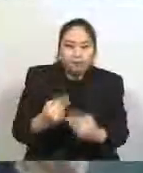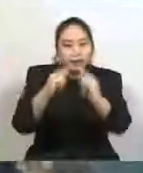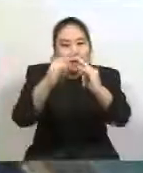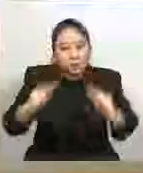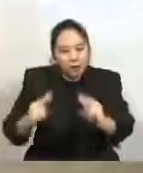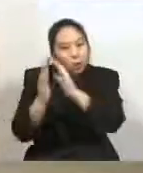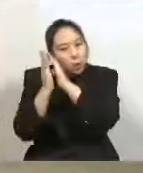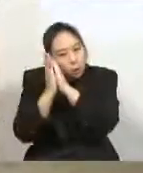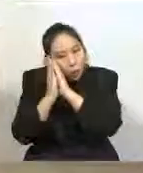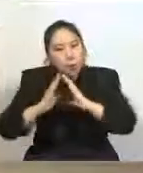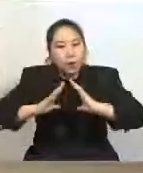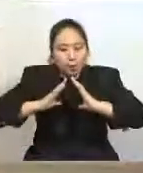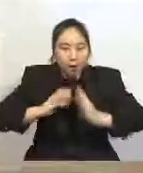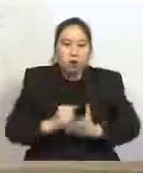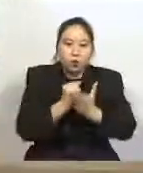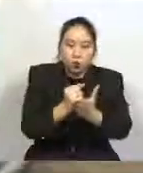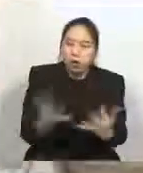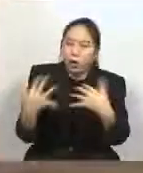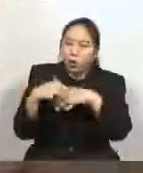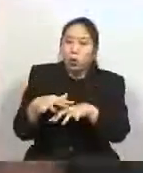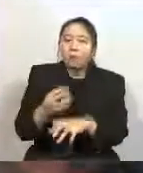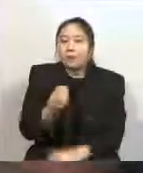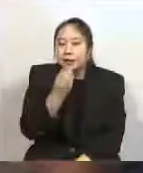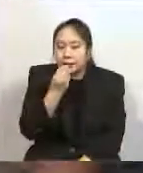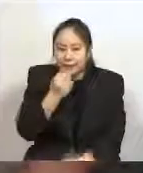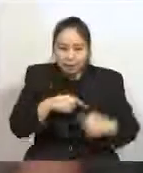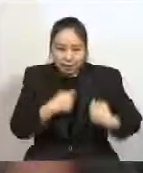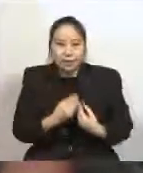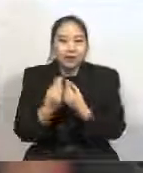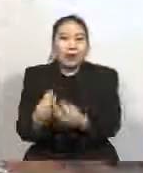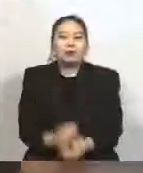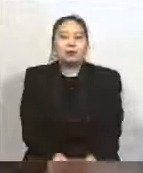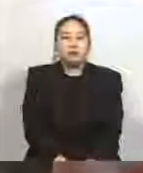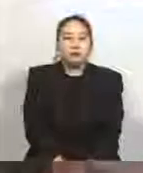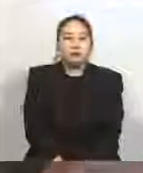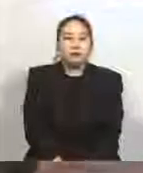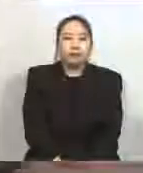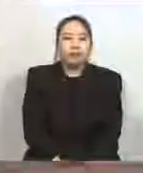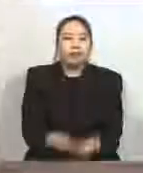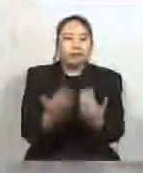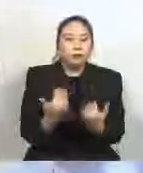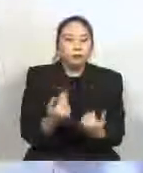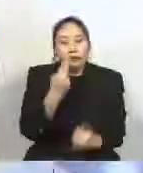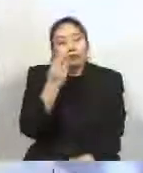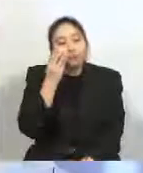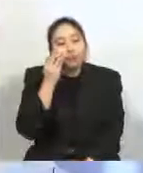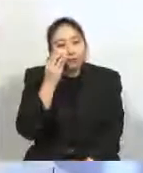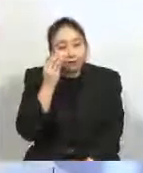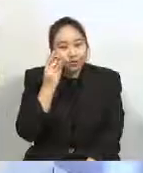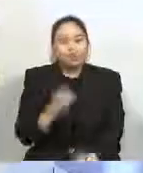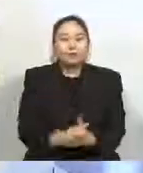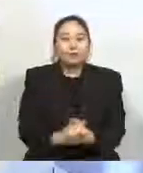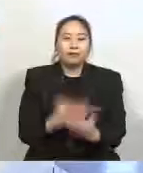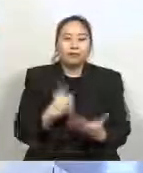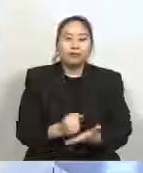อาศัยนะคะพร้อมกับไปนั่งทานข้าวกับชาวบ้านเพื่อที่จะให้กำลังใจด้วยค่ะ เป็นบรรยากาศน่ารักน่ารักนะคะก็ถือว่า